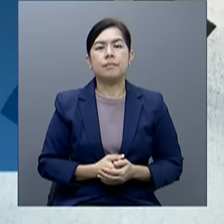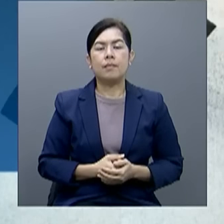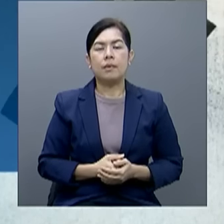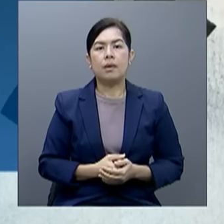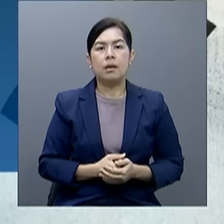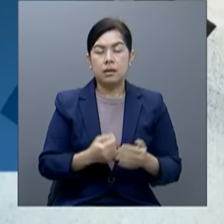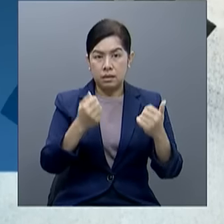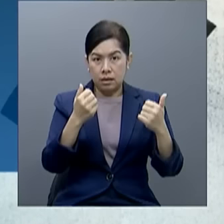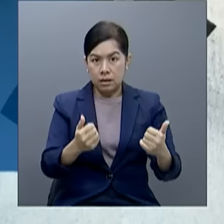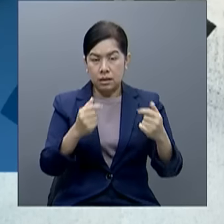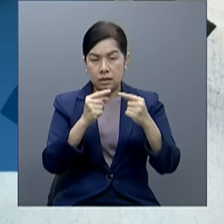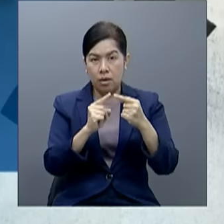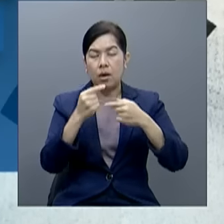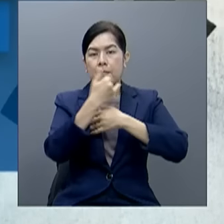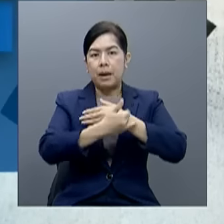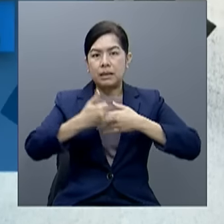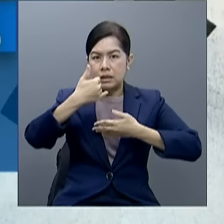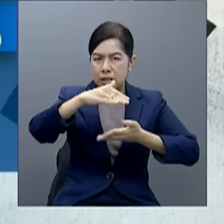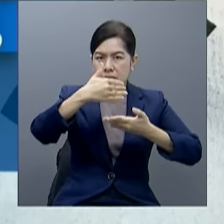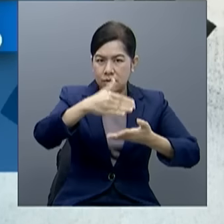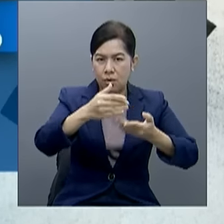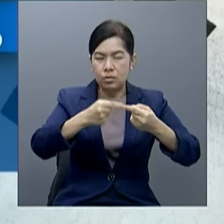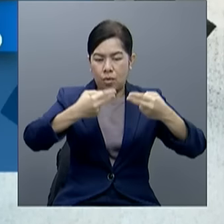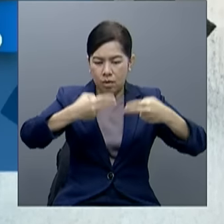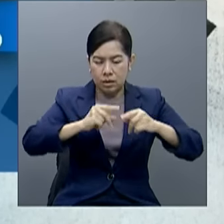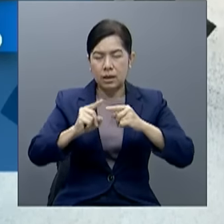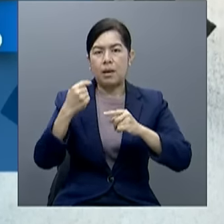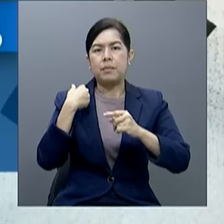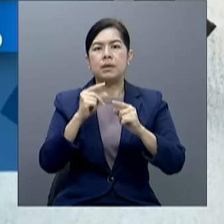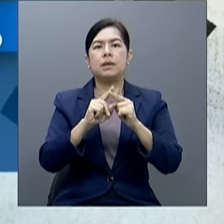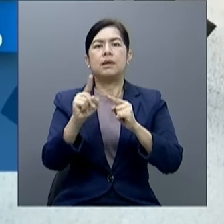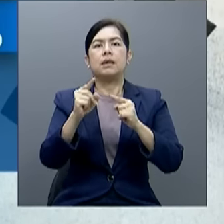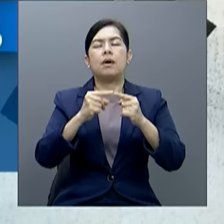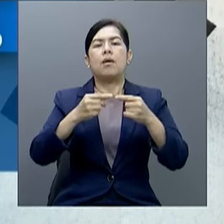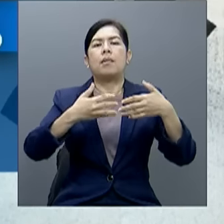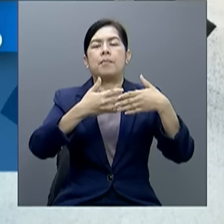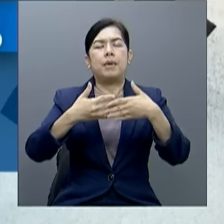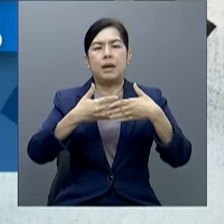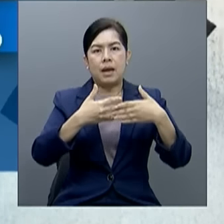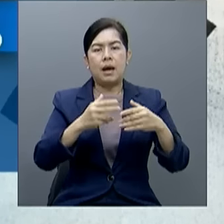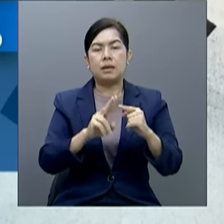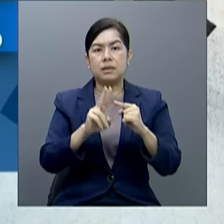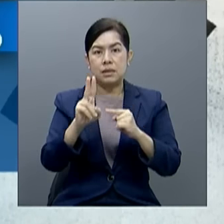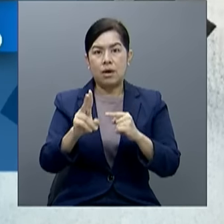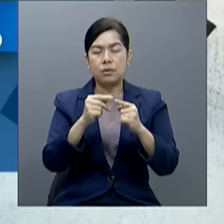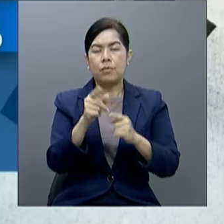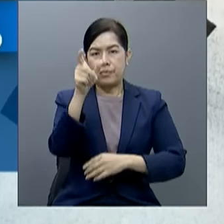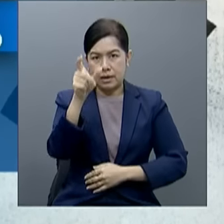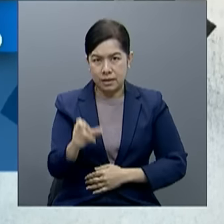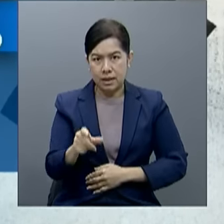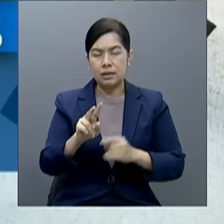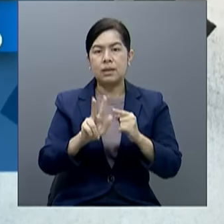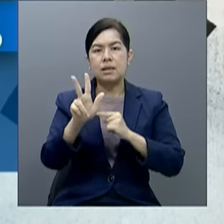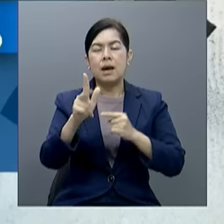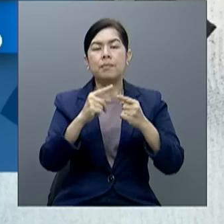ตอนนี้นะคะประเทศที่ส่งออกอาวุธมากที่สุดในโลกเนี่ยอันดับ1ยังคงเป็นสหรัฐค่ะอันดับ2คือฝรั่งเศสอันดับ3รัส